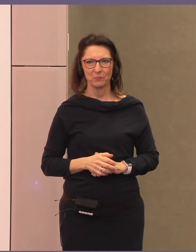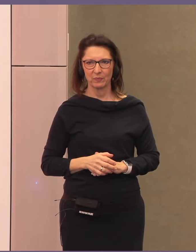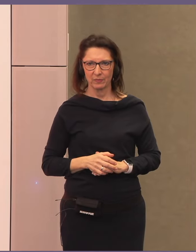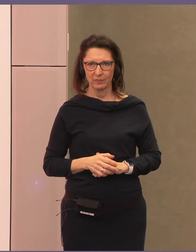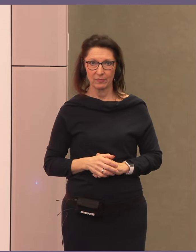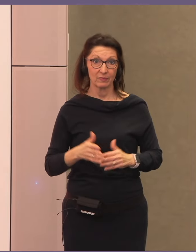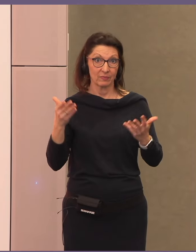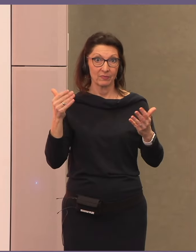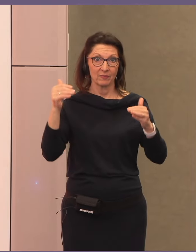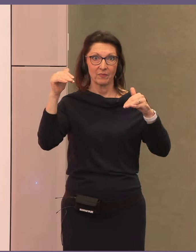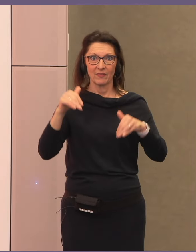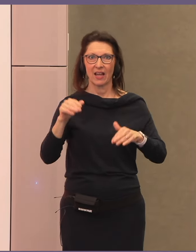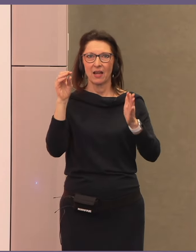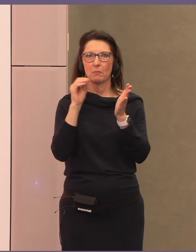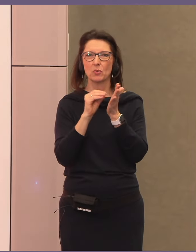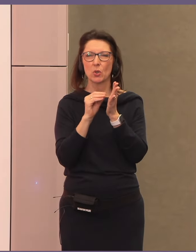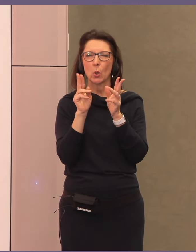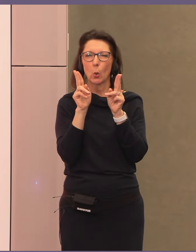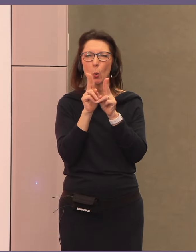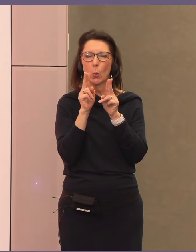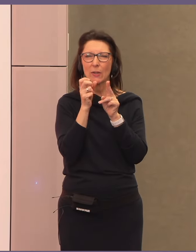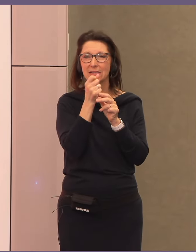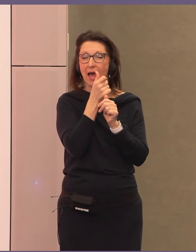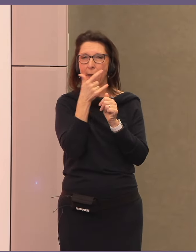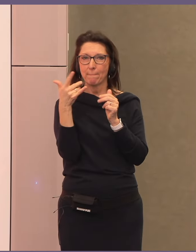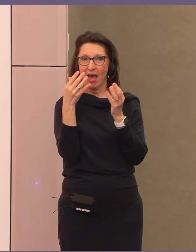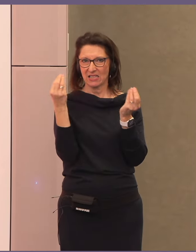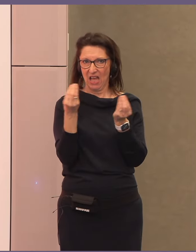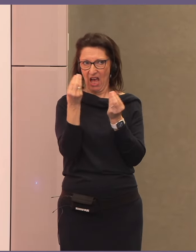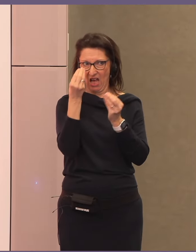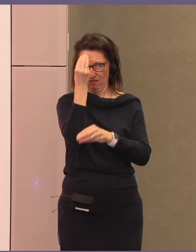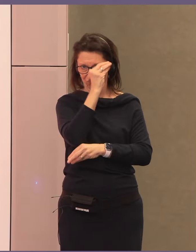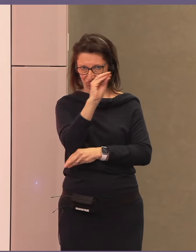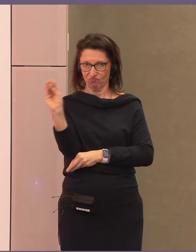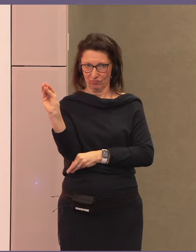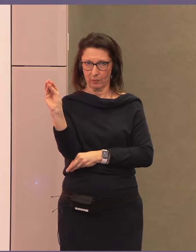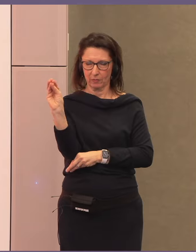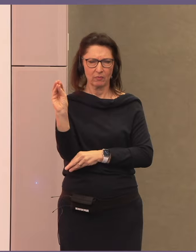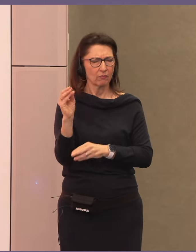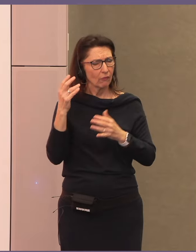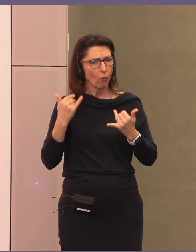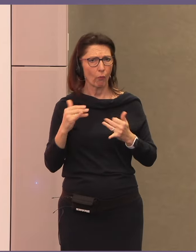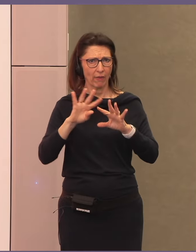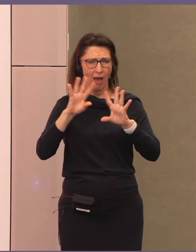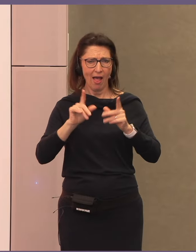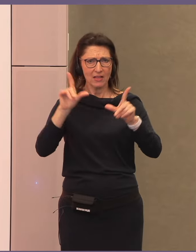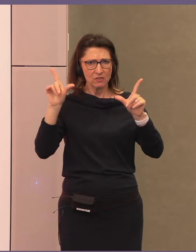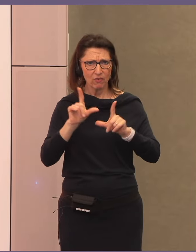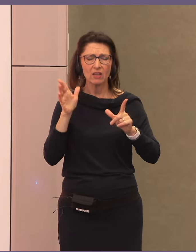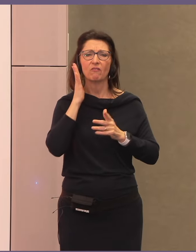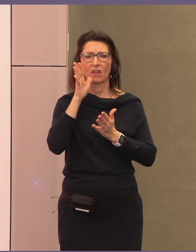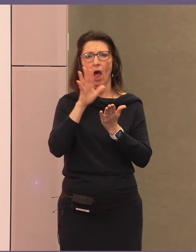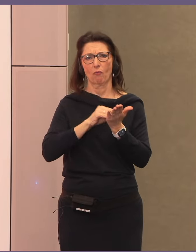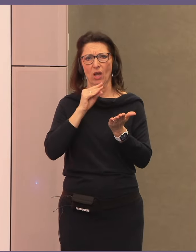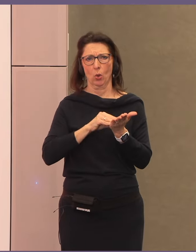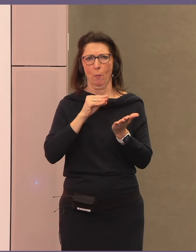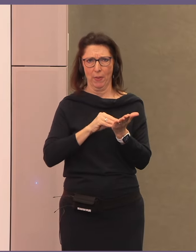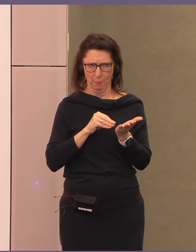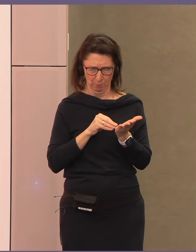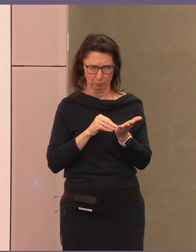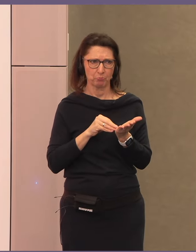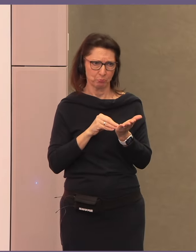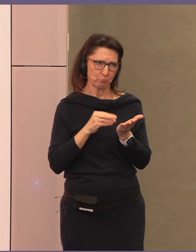Ich muss hier noch ganz kurz mit ein paar Hinweisen aufhalten. Es wird die gesamte Veranstaltung aufgezeichnet. Das